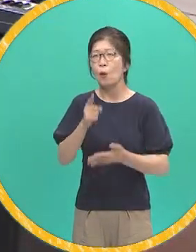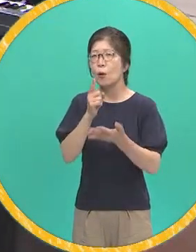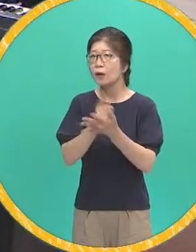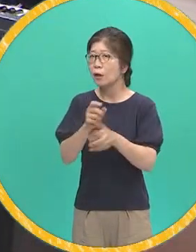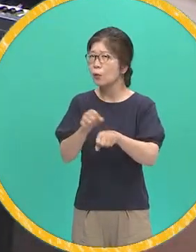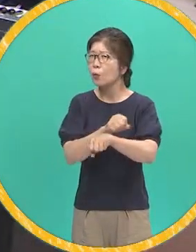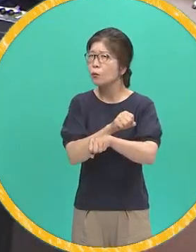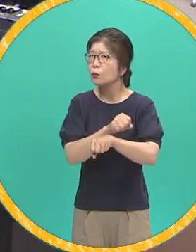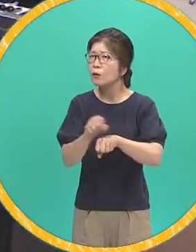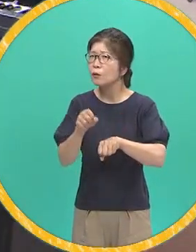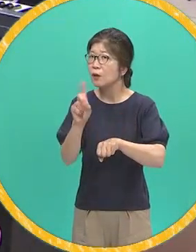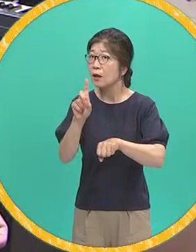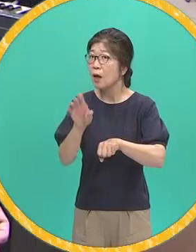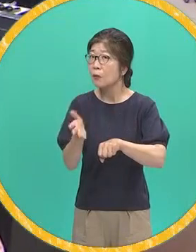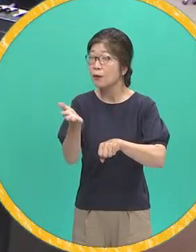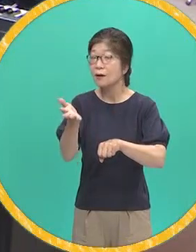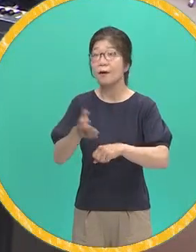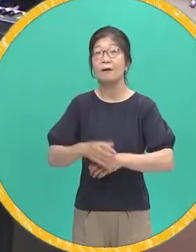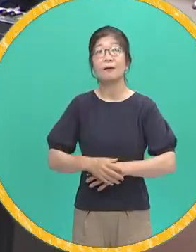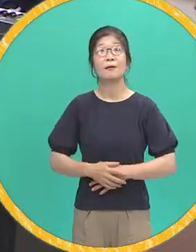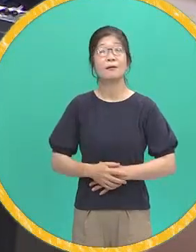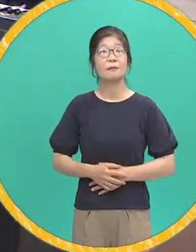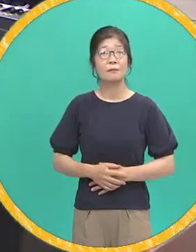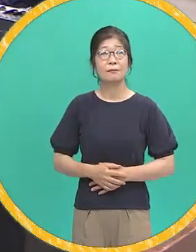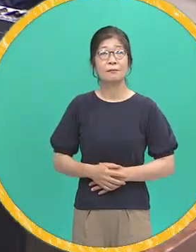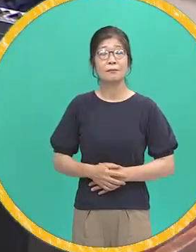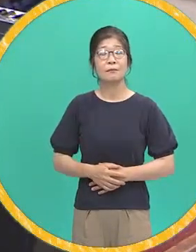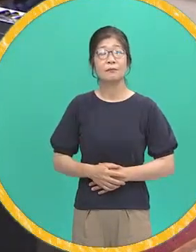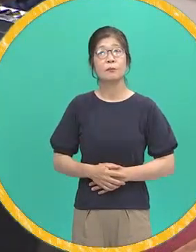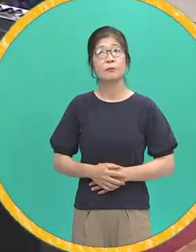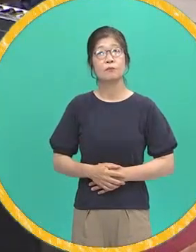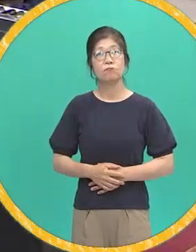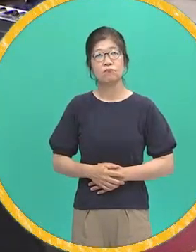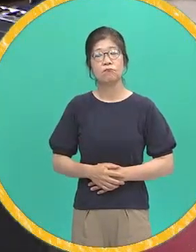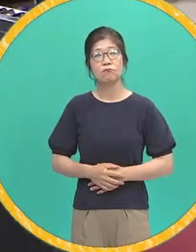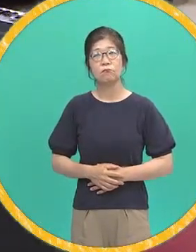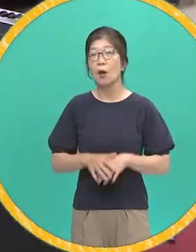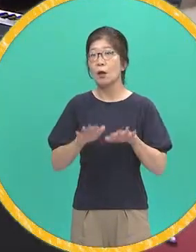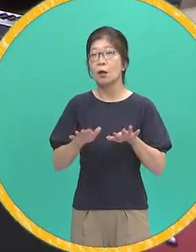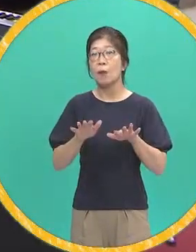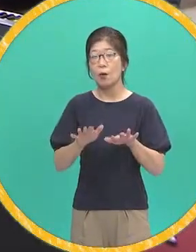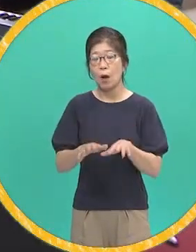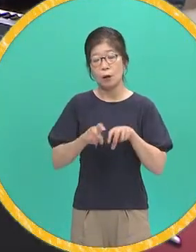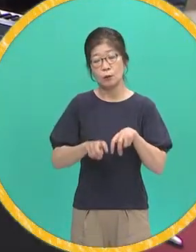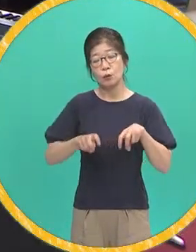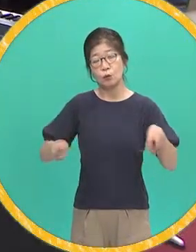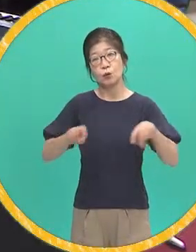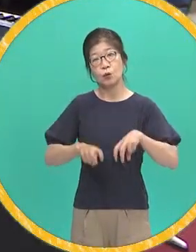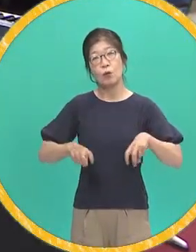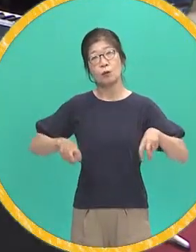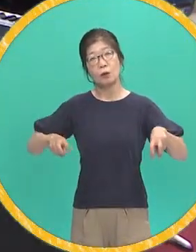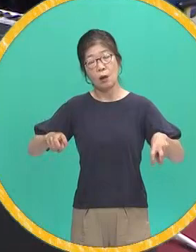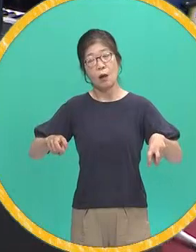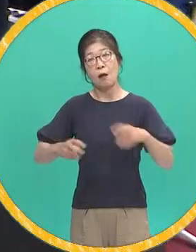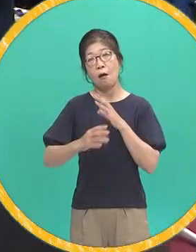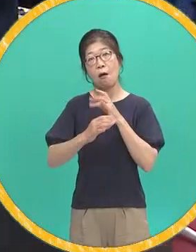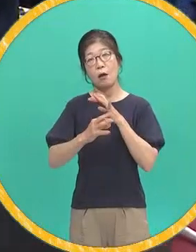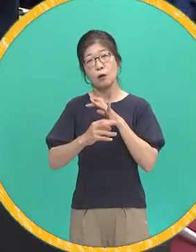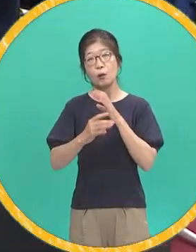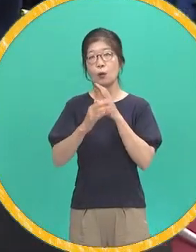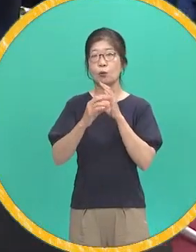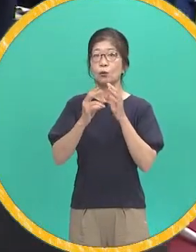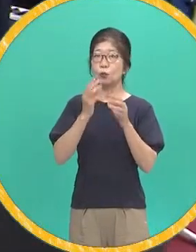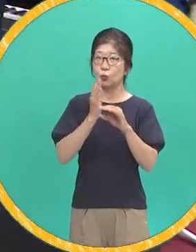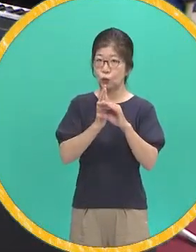の特徴って何かあるんですかそうですね今吹奏楽の平成ではこういう編成でやってますけれど